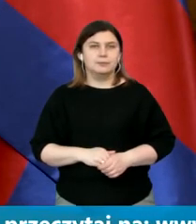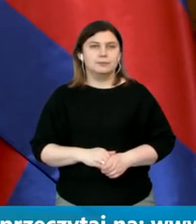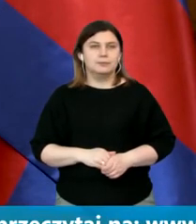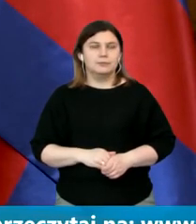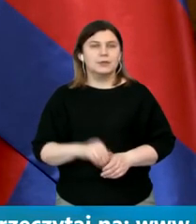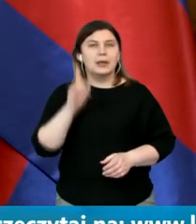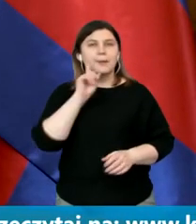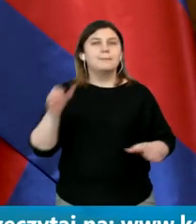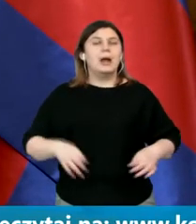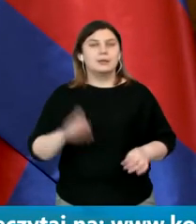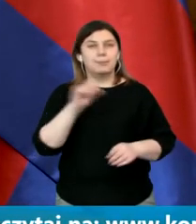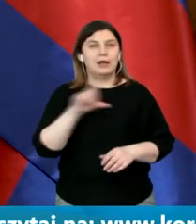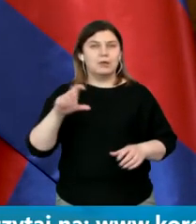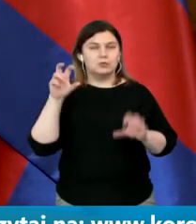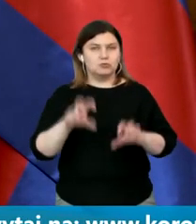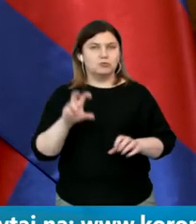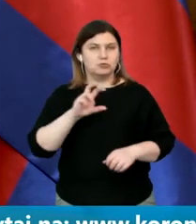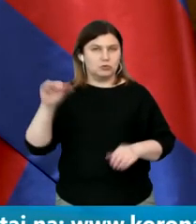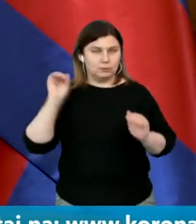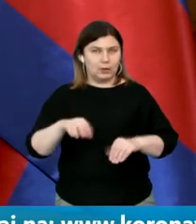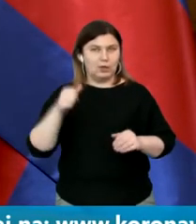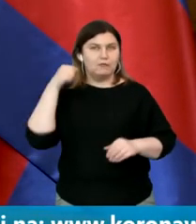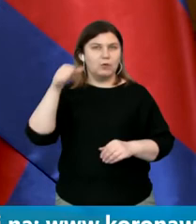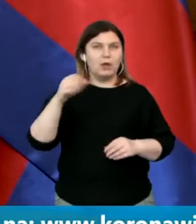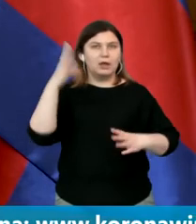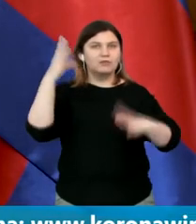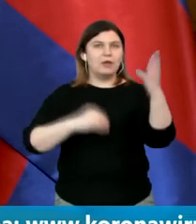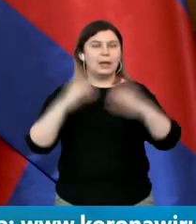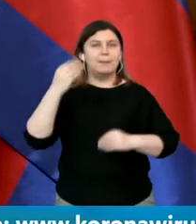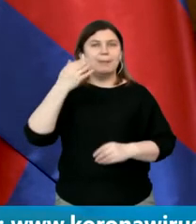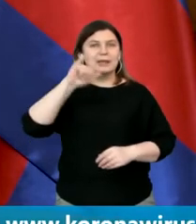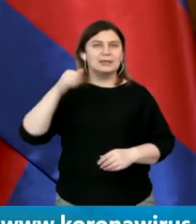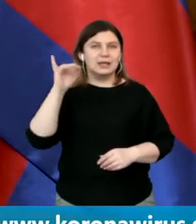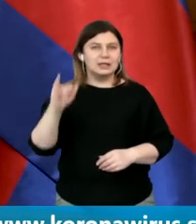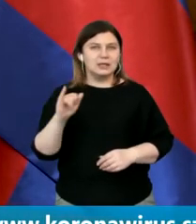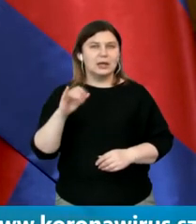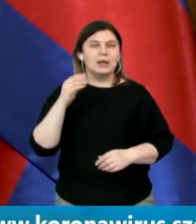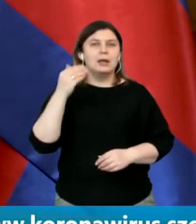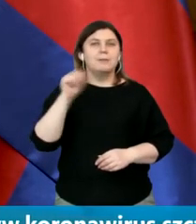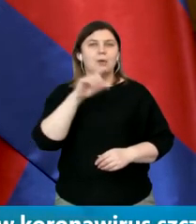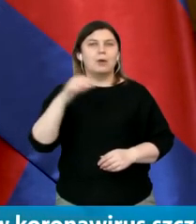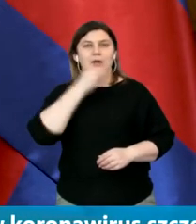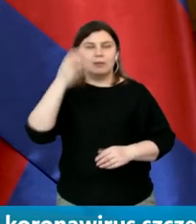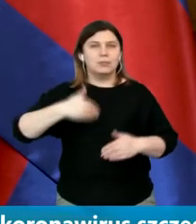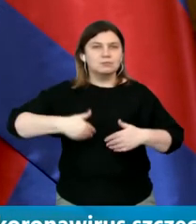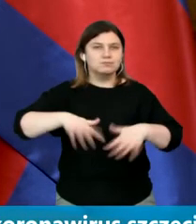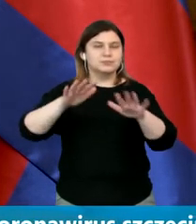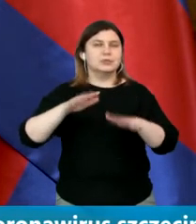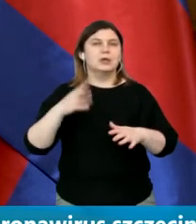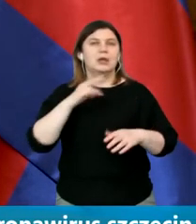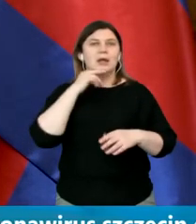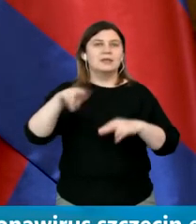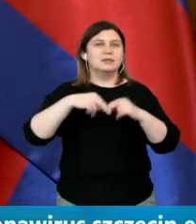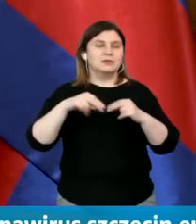Pan Paweł, czy można liczyć na wyłączenie świateł ulicy Matejki Małopolska na czas remontu torowi z celem poprawienia przepustowości wjazdu z trasy zamkowej do